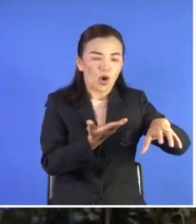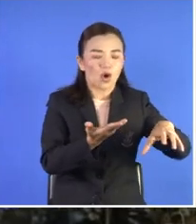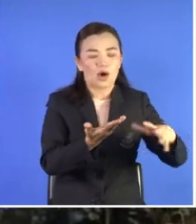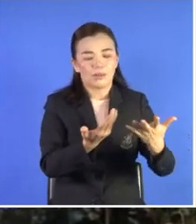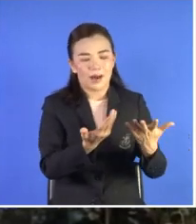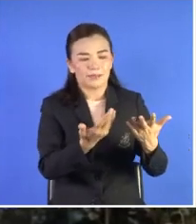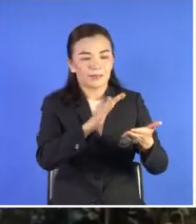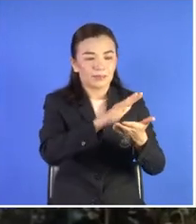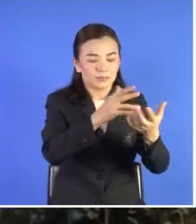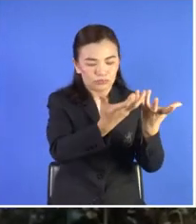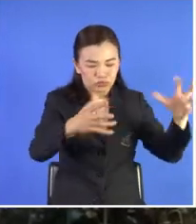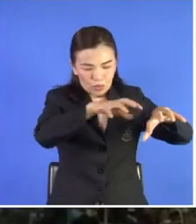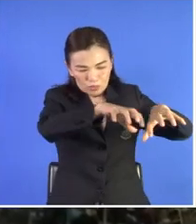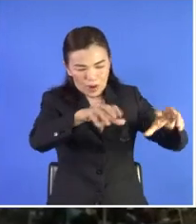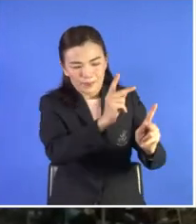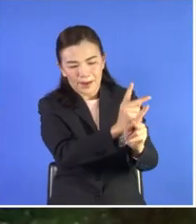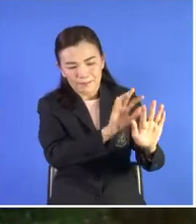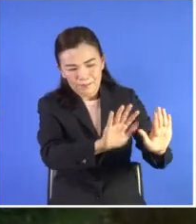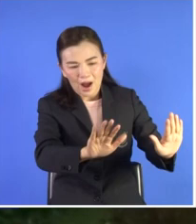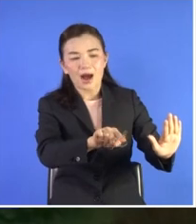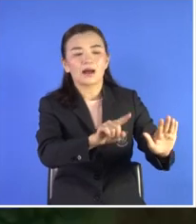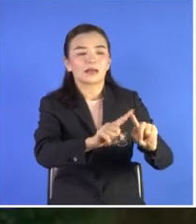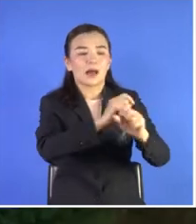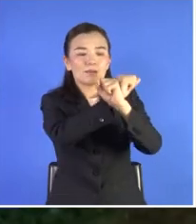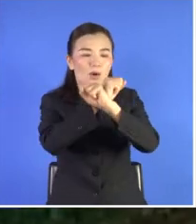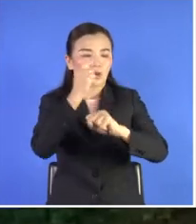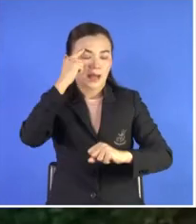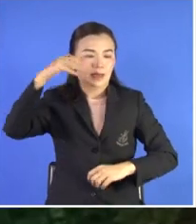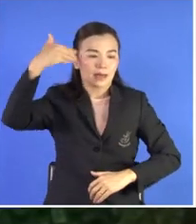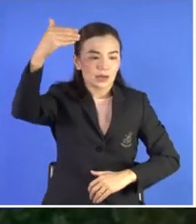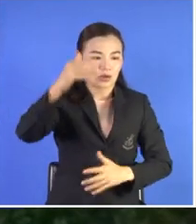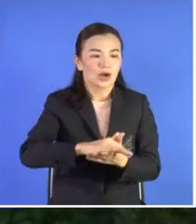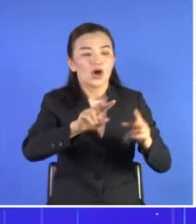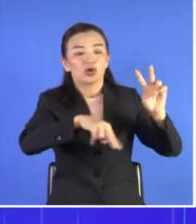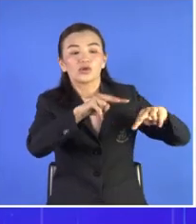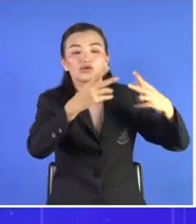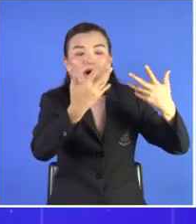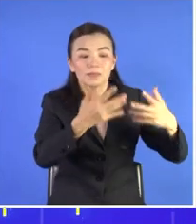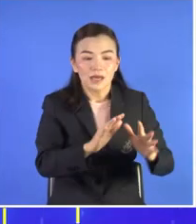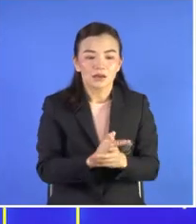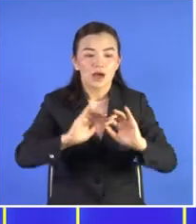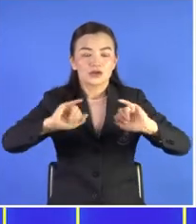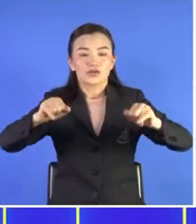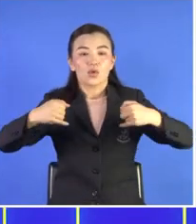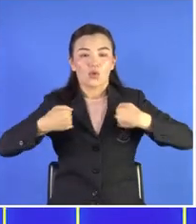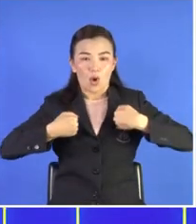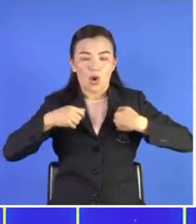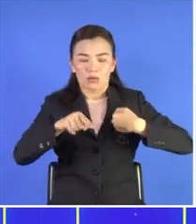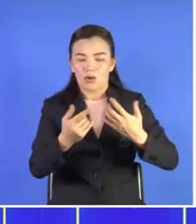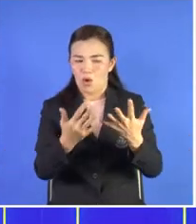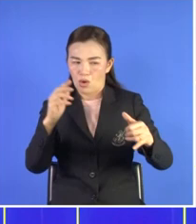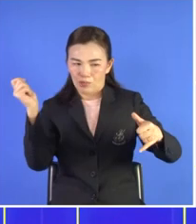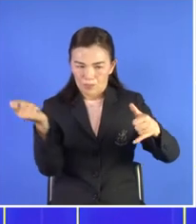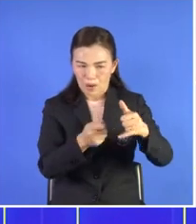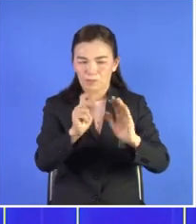พื่อป้องกันไม่ให้เกิดเหตุแบบนี้ขึ้นอีกครับ ซึ่งเรื่องนี้ถ้าสอบสวนเสร็จสับปุ๊บกลายเป็นความประมาทของเจ้าของโรงงานก็จะถูกดำเนินคดีในทันทีนะ